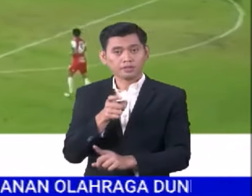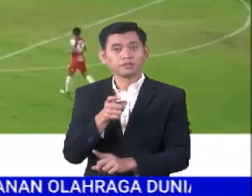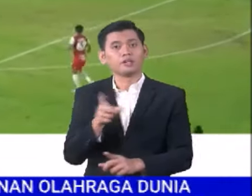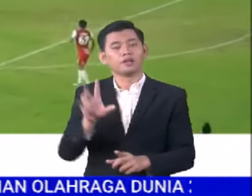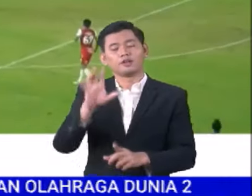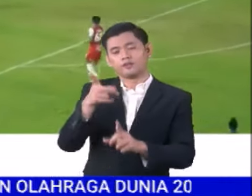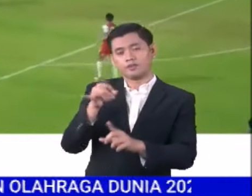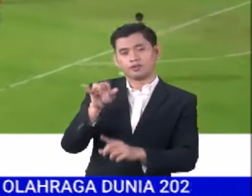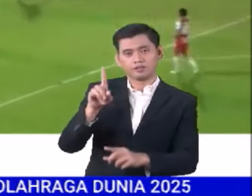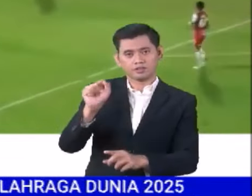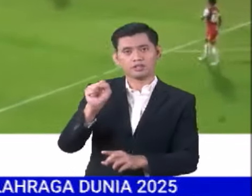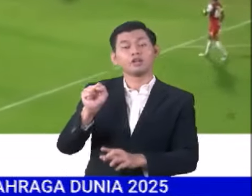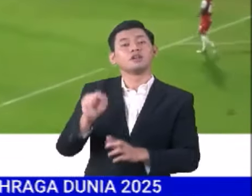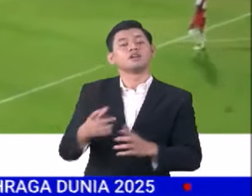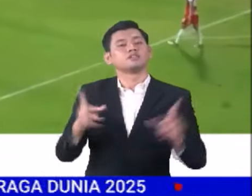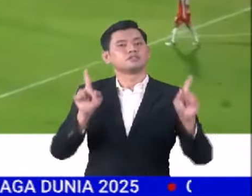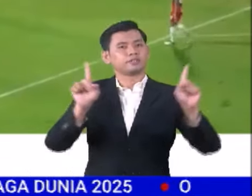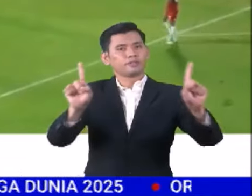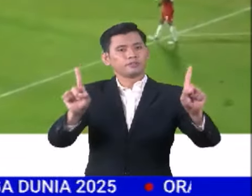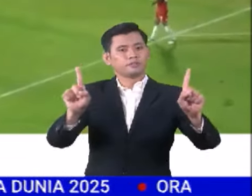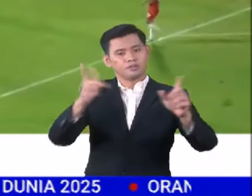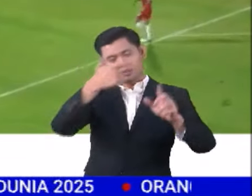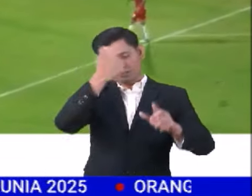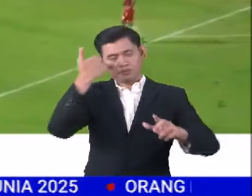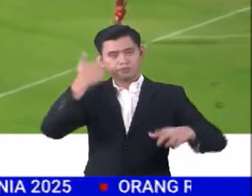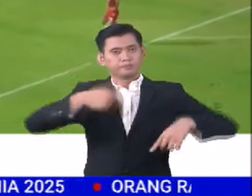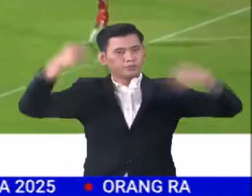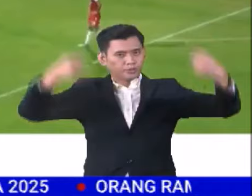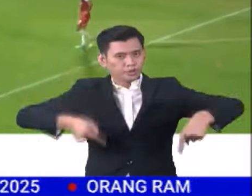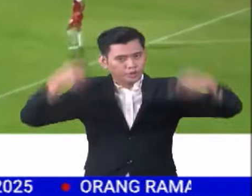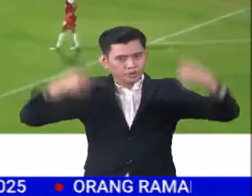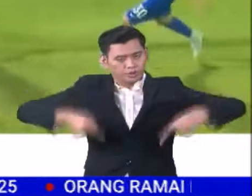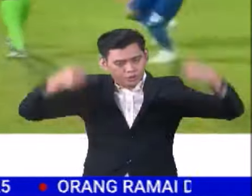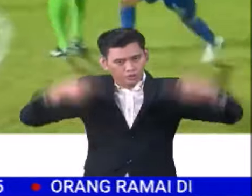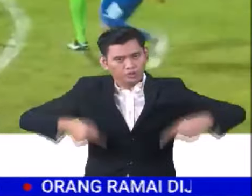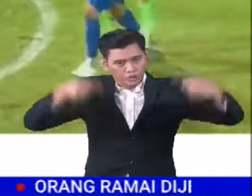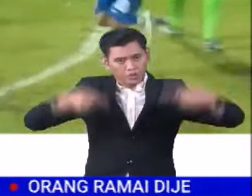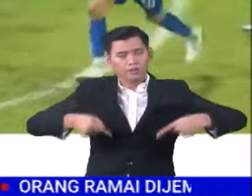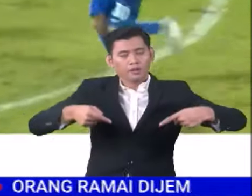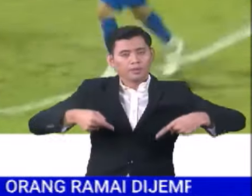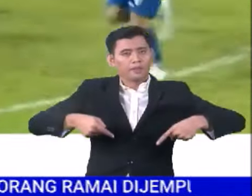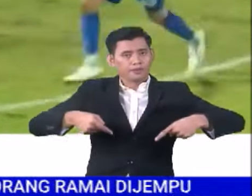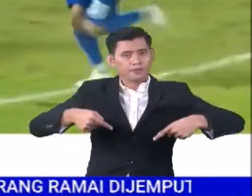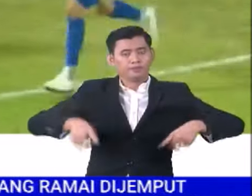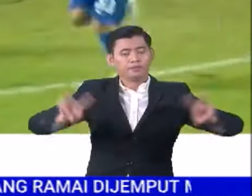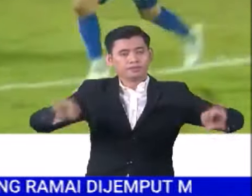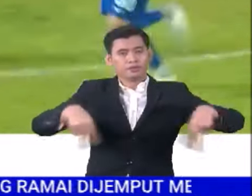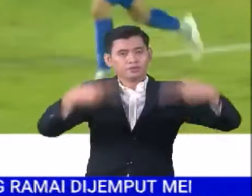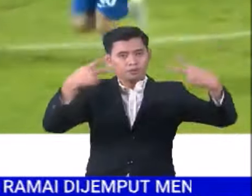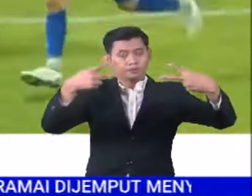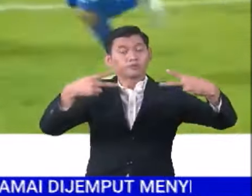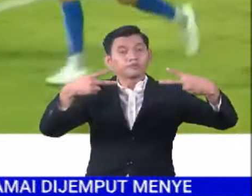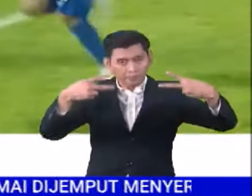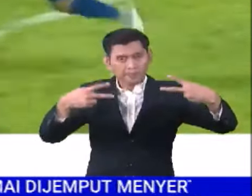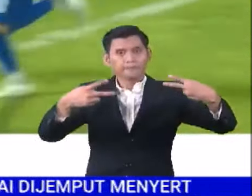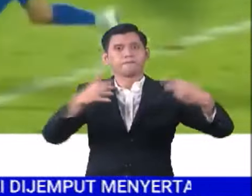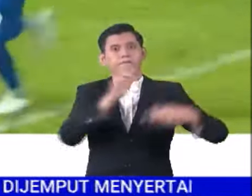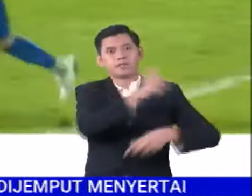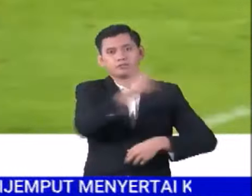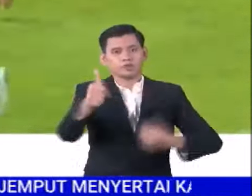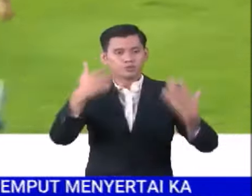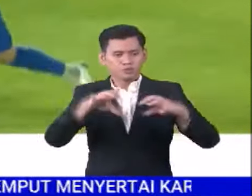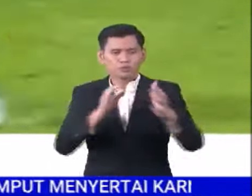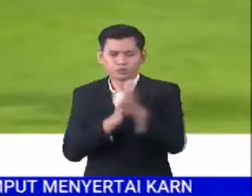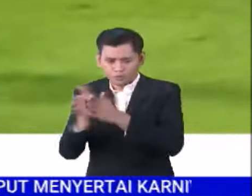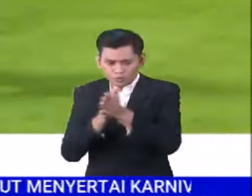berbisa nya forestry kedudukan 1-2 Canar CD separuh masa kedua lebih sengit apabila masing-masing cube mendapatkan